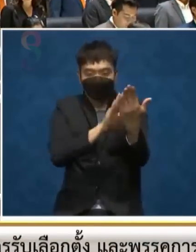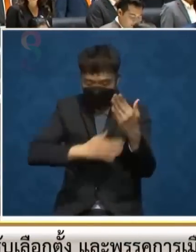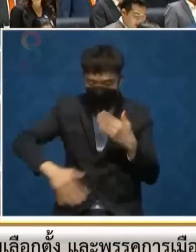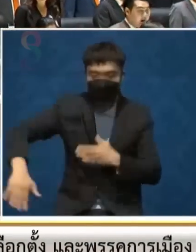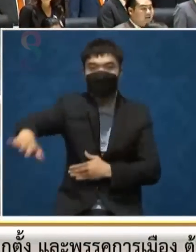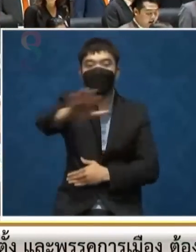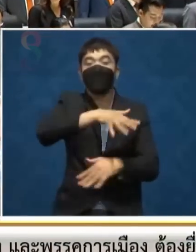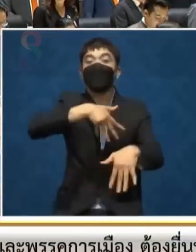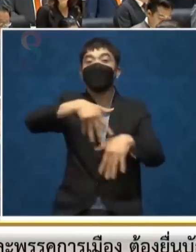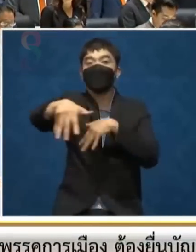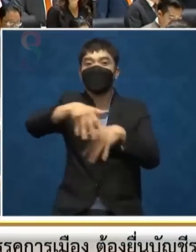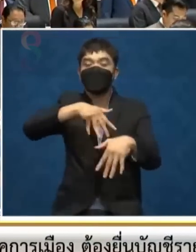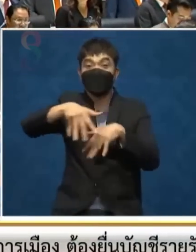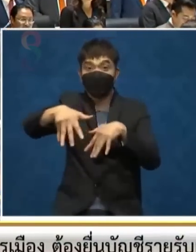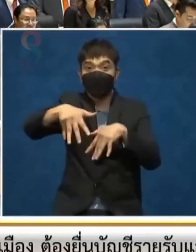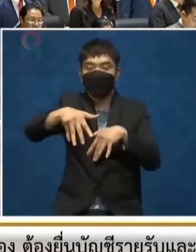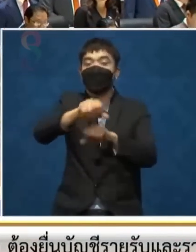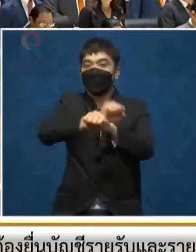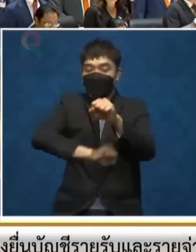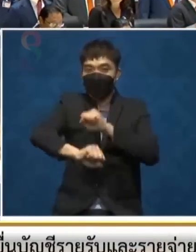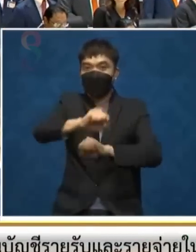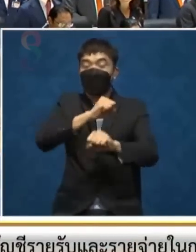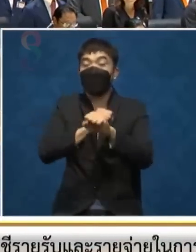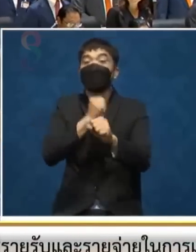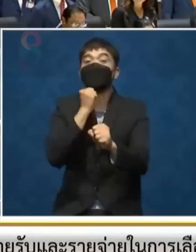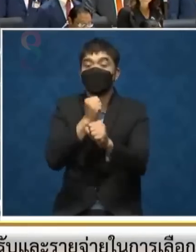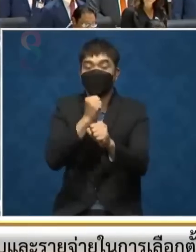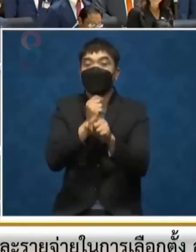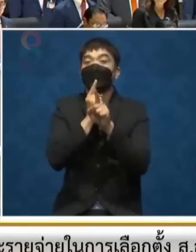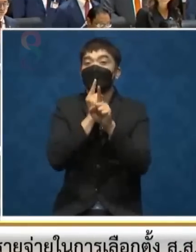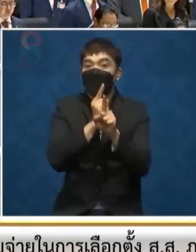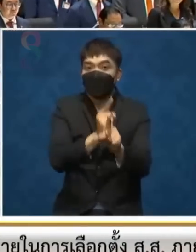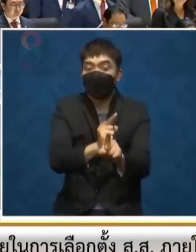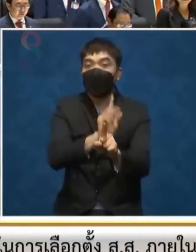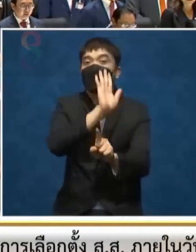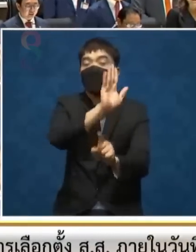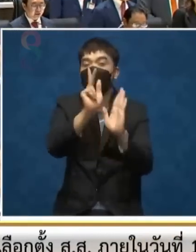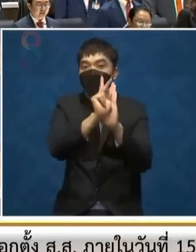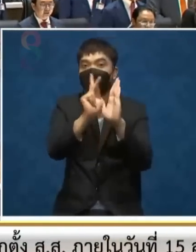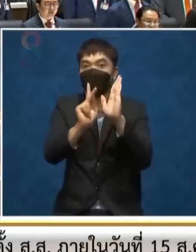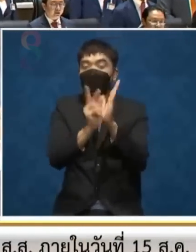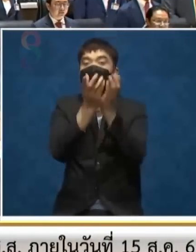ชนทั้งปฏิบัติตามซึ่งรัฐ